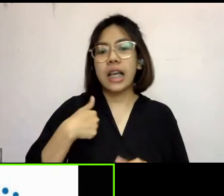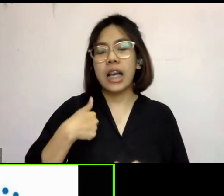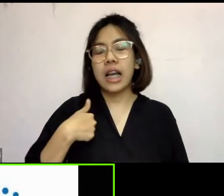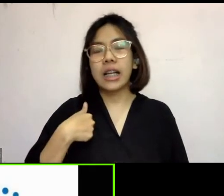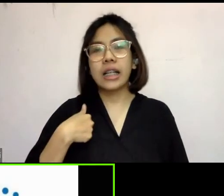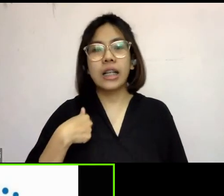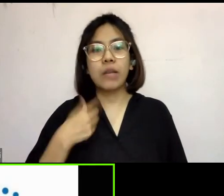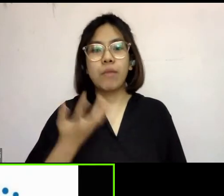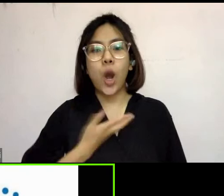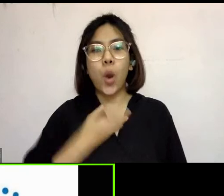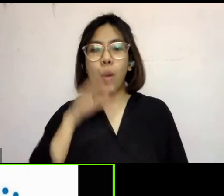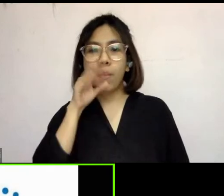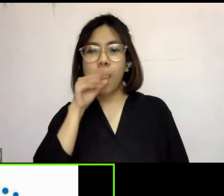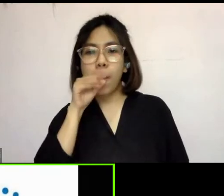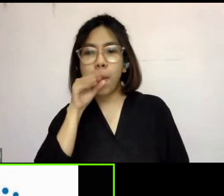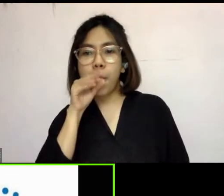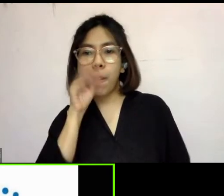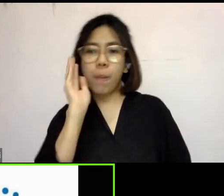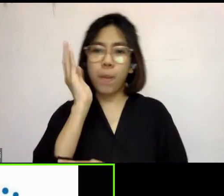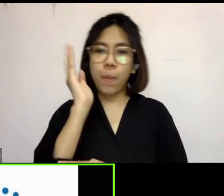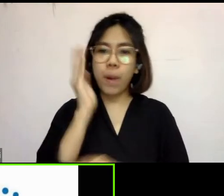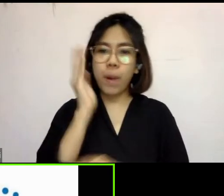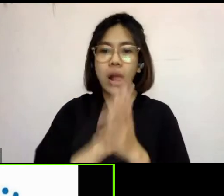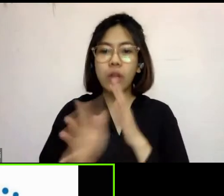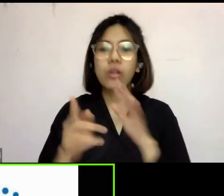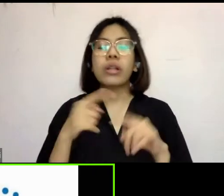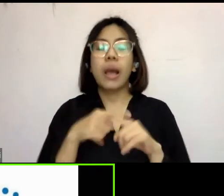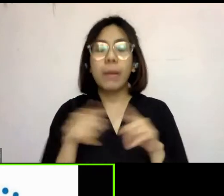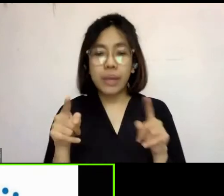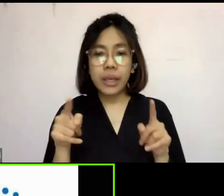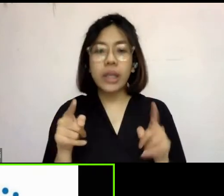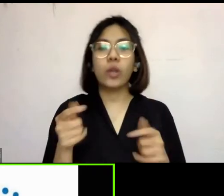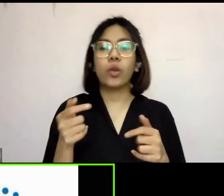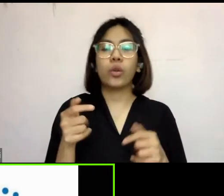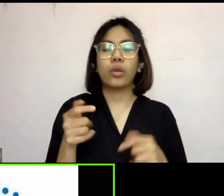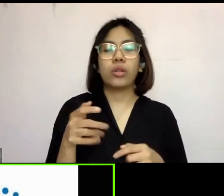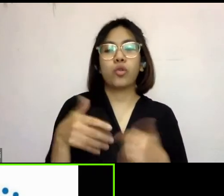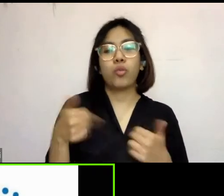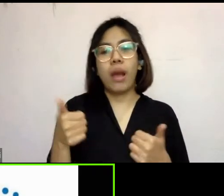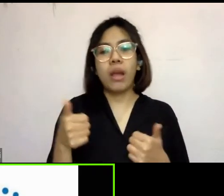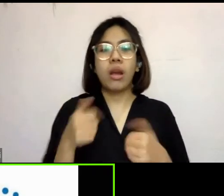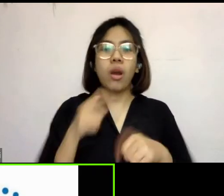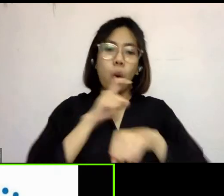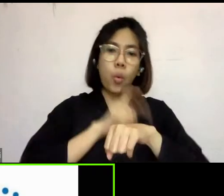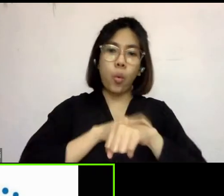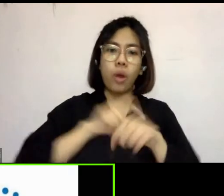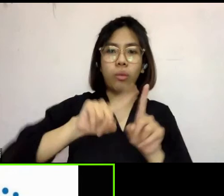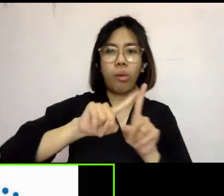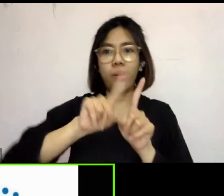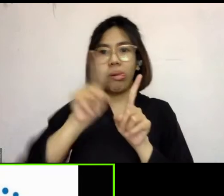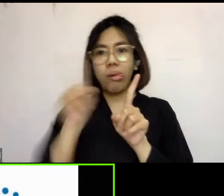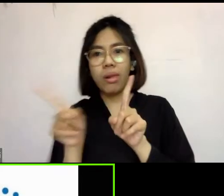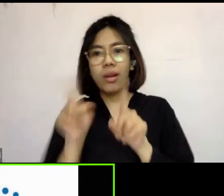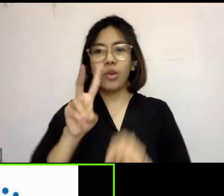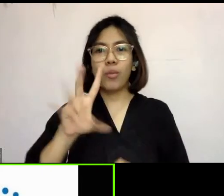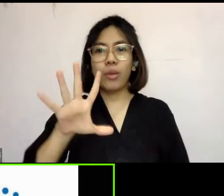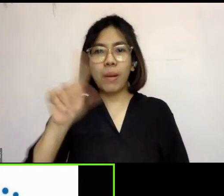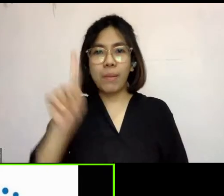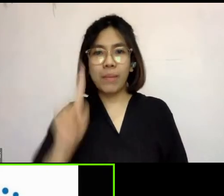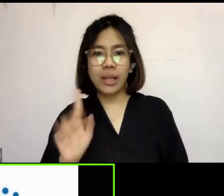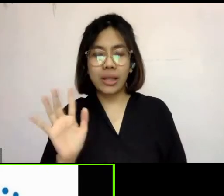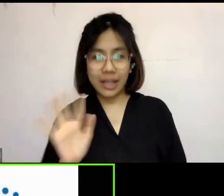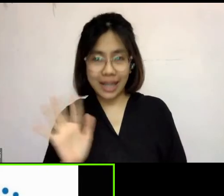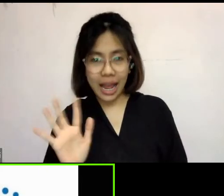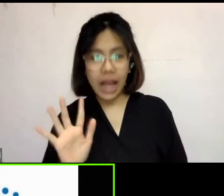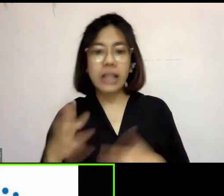bicara langsung saja tanpa slide tapi supaya nanti tidak molor sampai 20 menit saya pakai silet sebagai